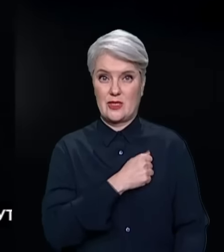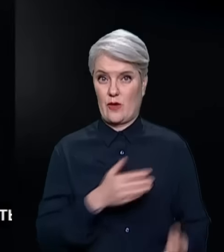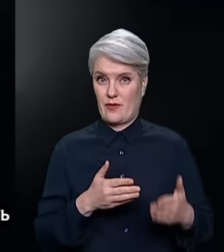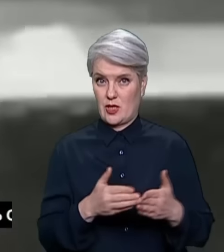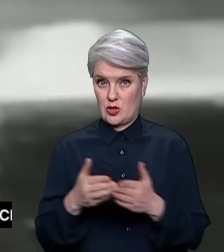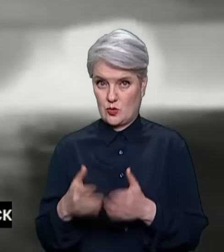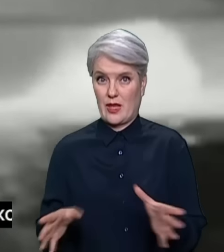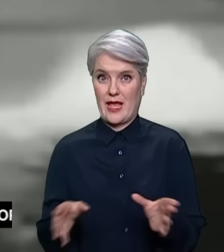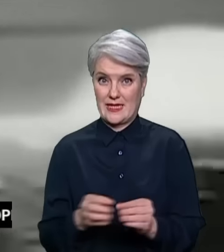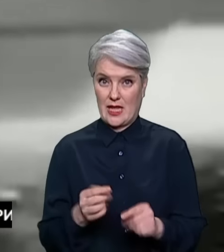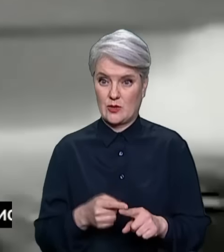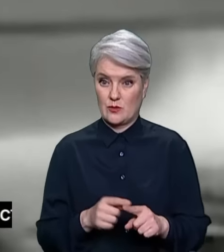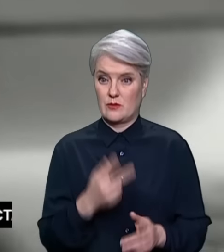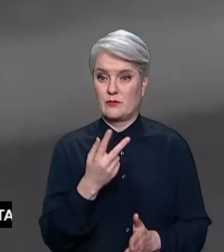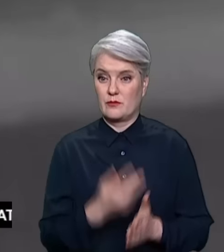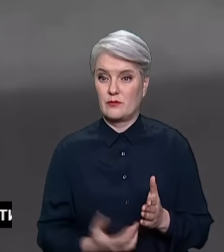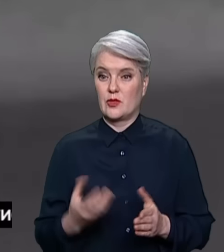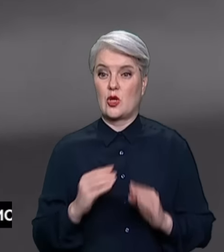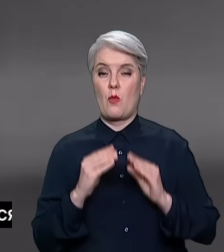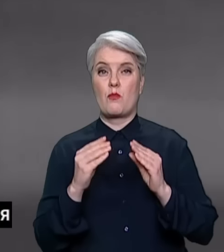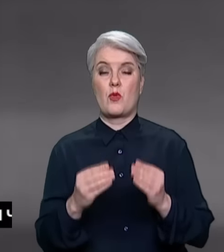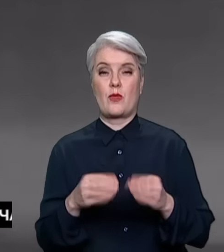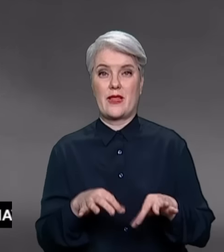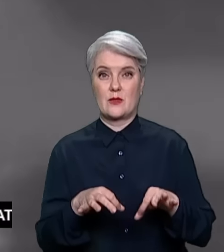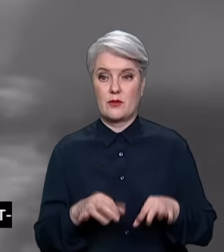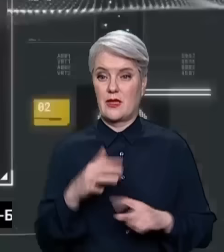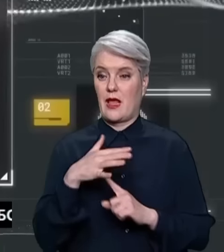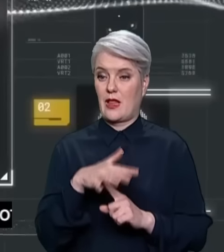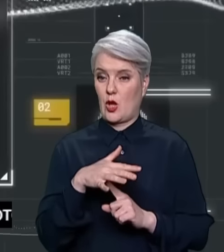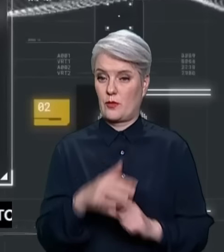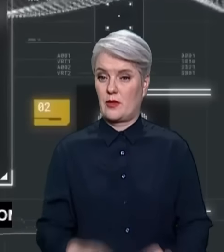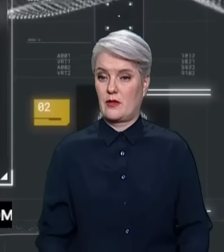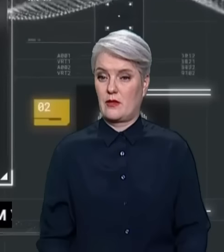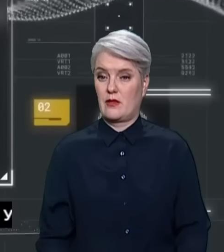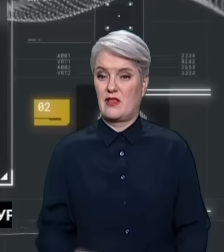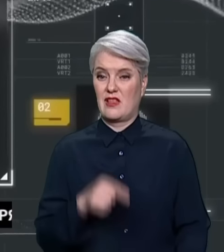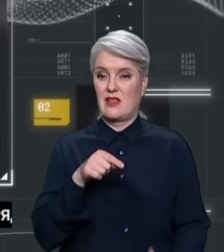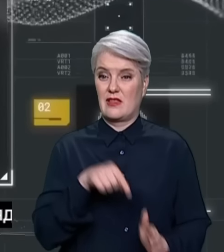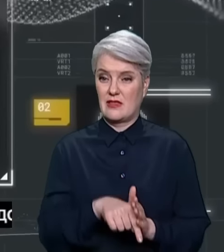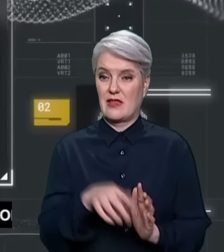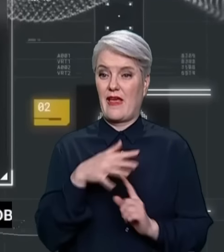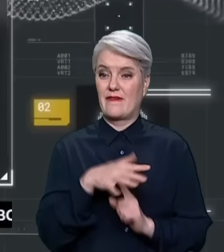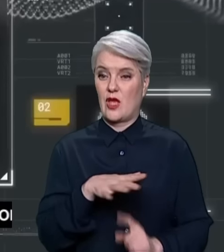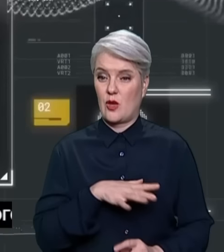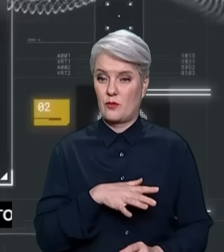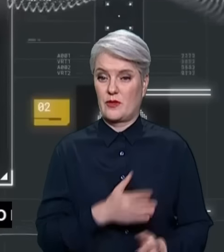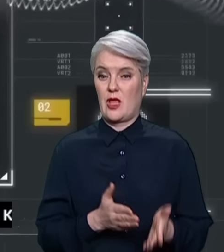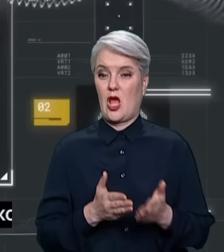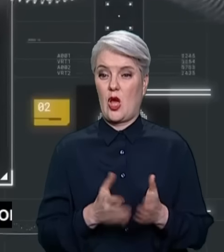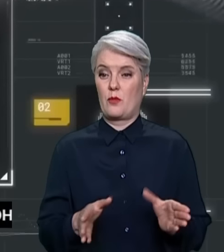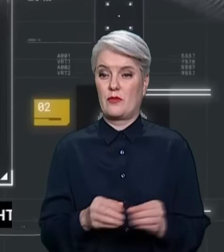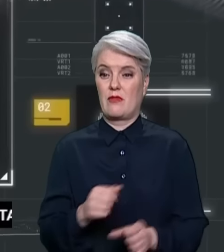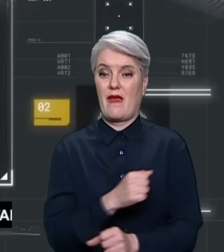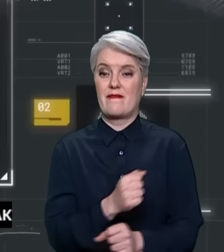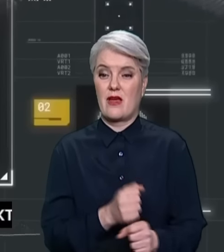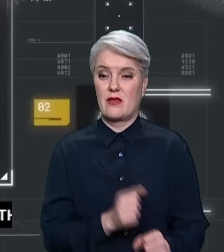А разом із суднами під воду пішли ще й бронетранспортер та гелікоптер. Мій вертольот був, сам корабль з вооруженням,